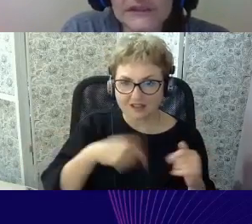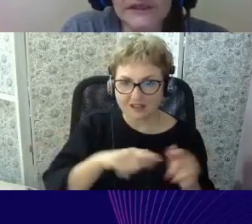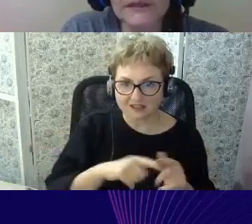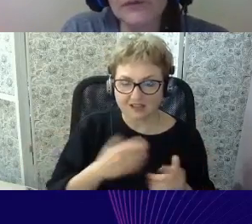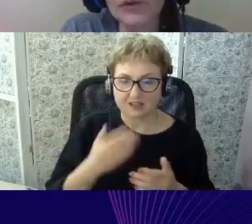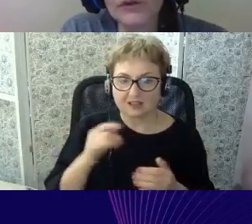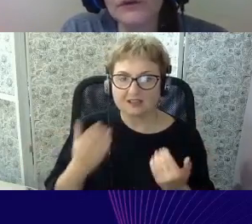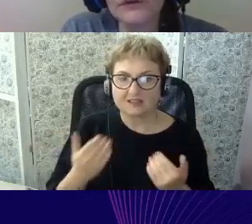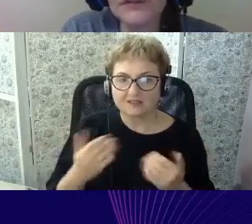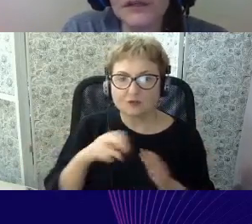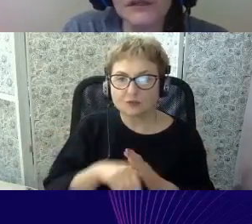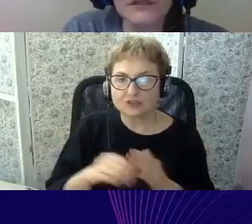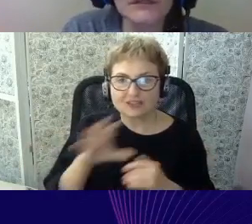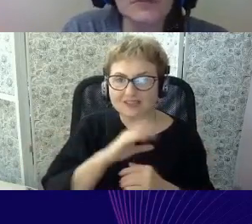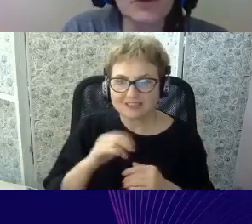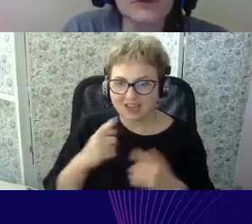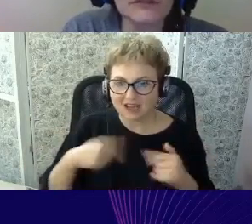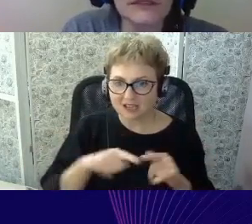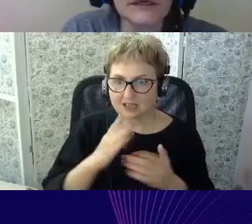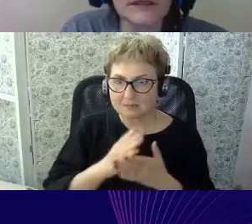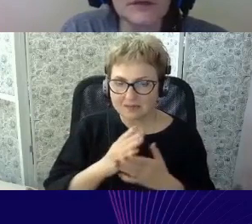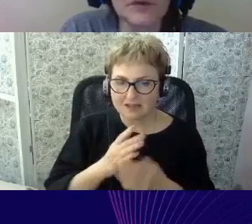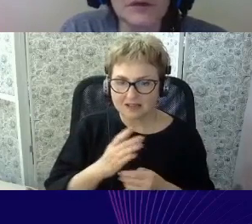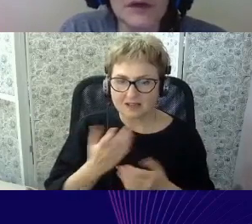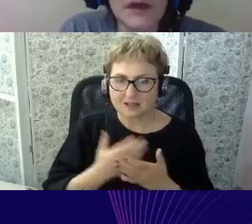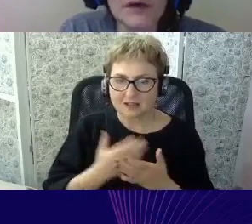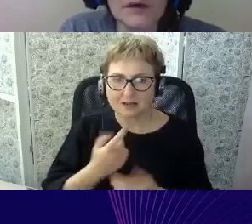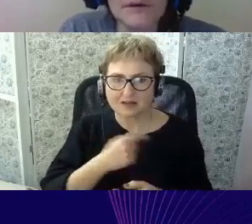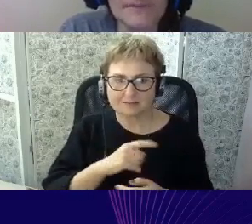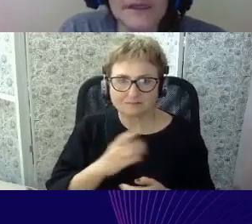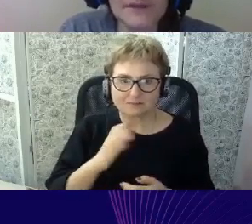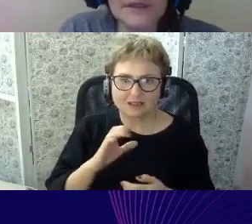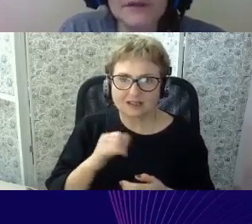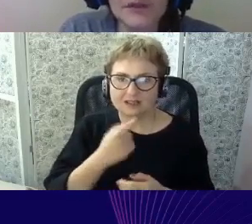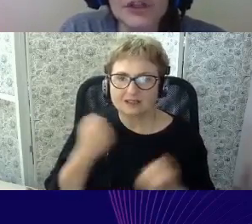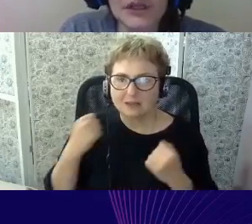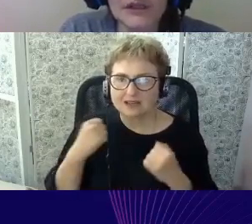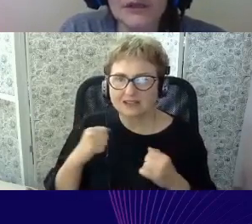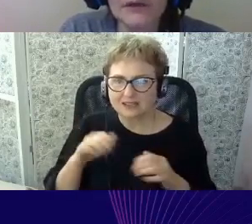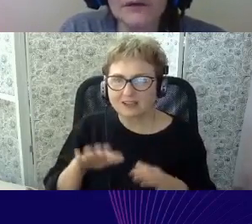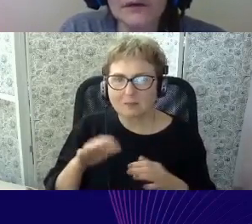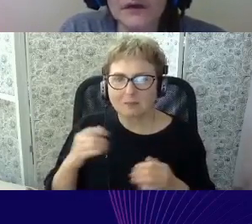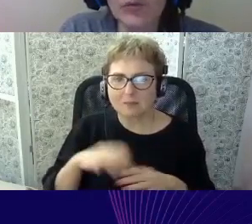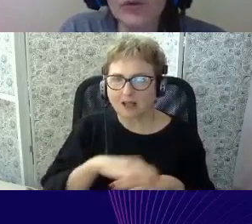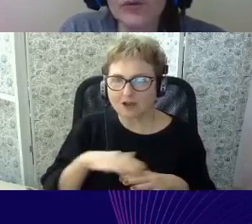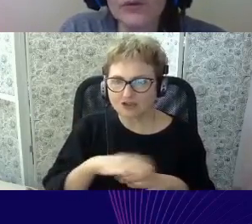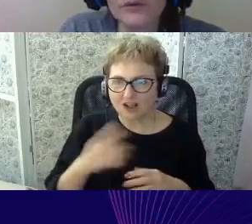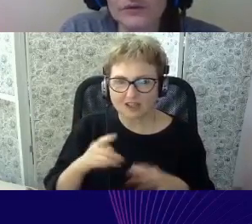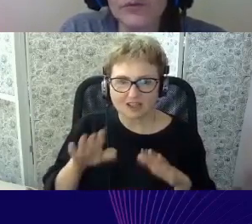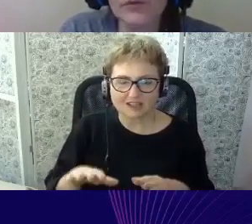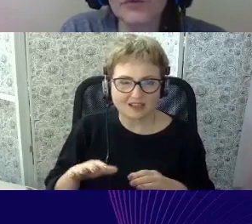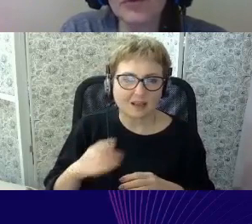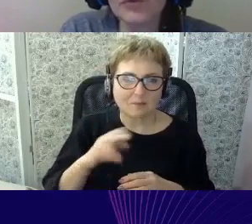том числе сегодня не все организации имеют стационарные, например, спортивные площадки и